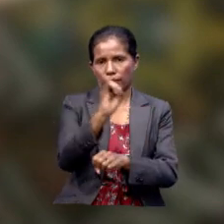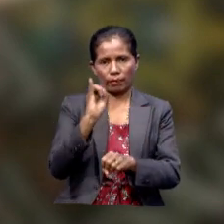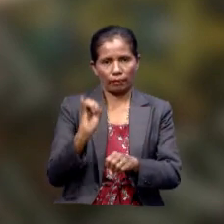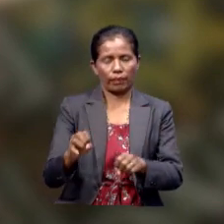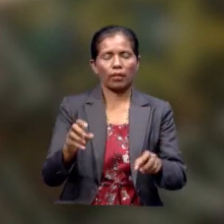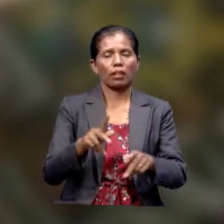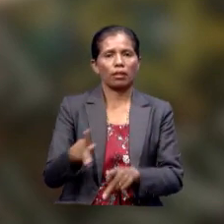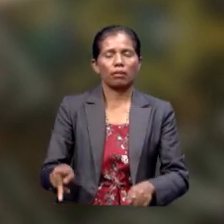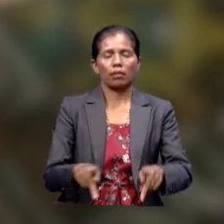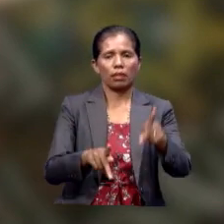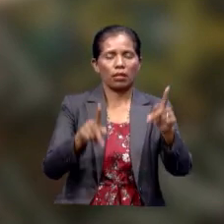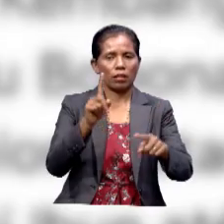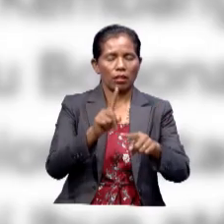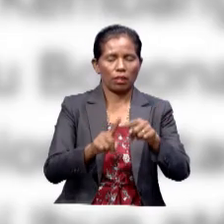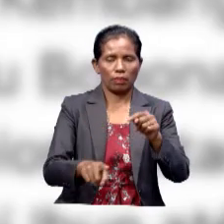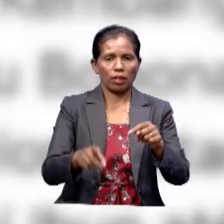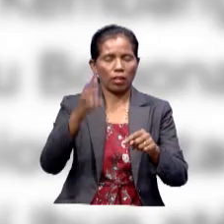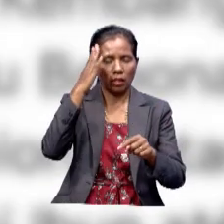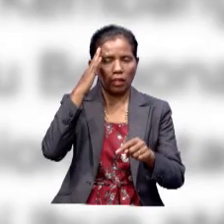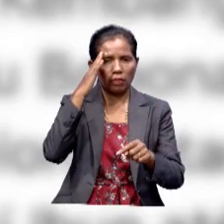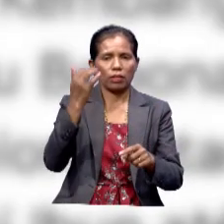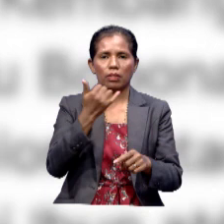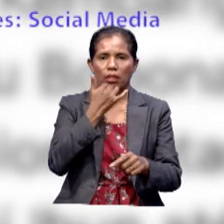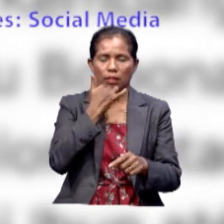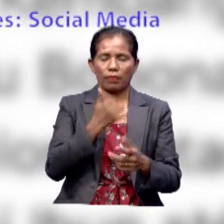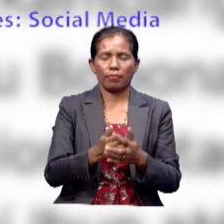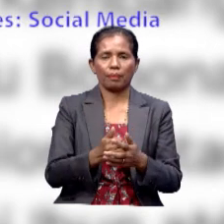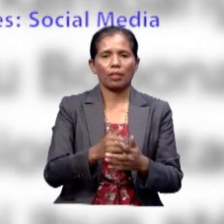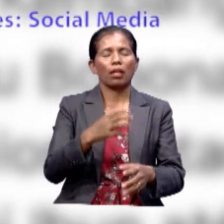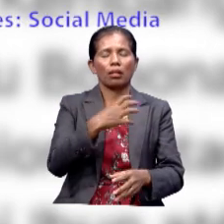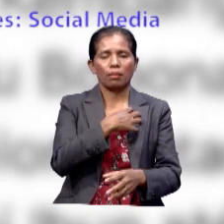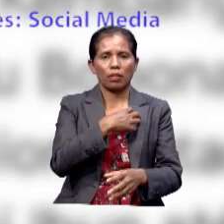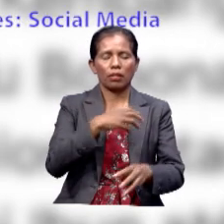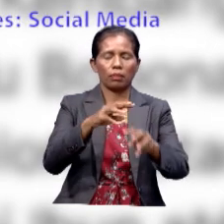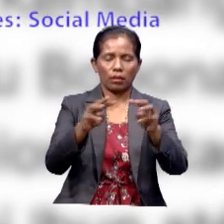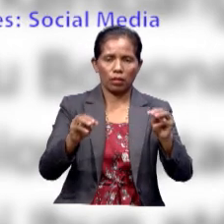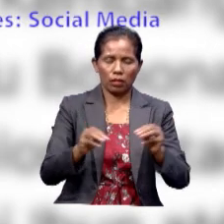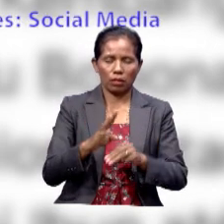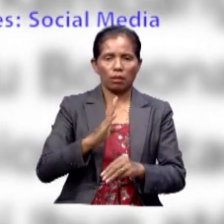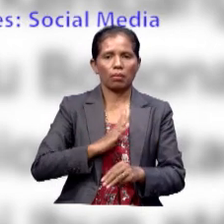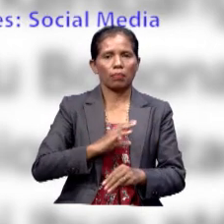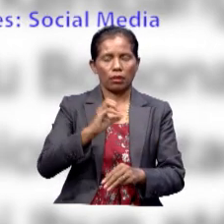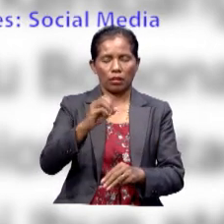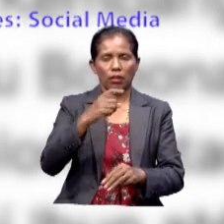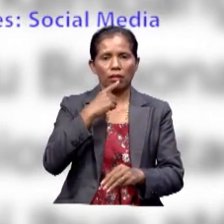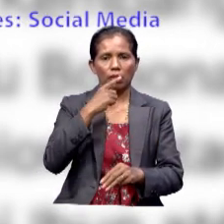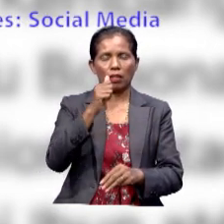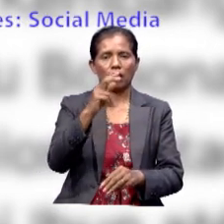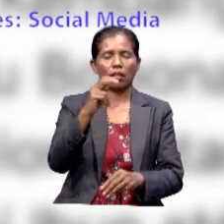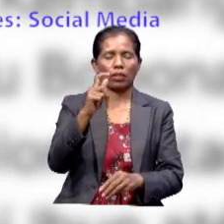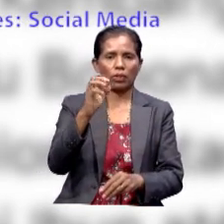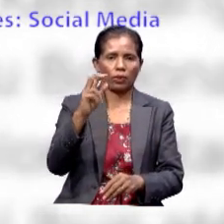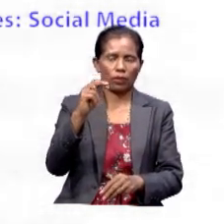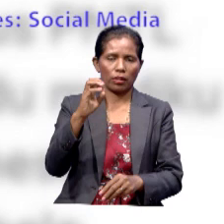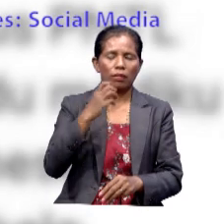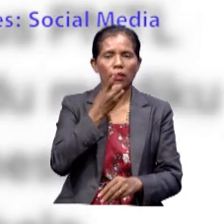ne público la bele confunde sala. Antes ne comandante penitenciário município Bobonaru superintendente Antoninho Maluta